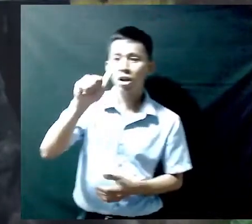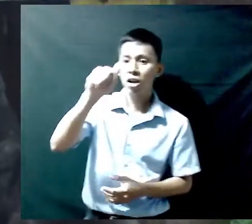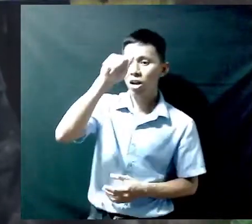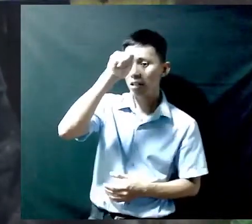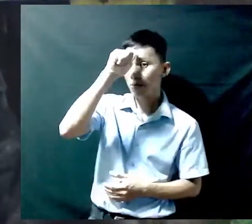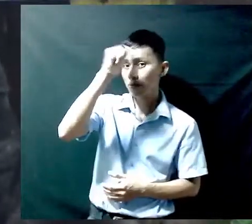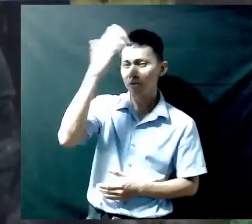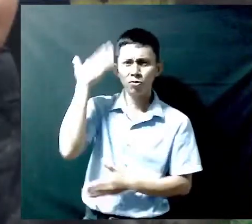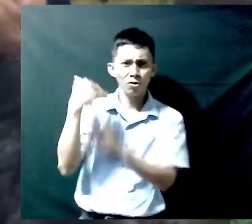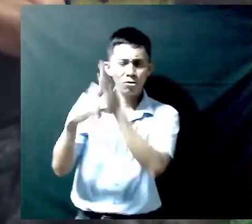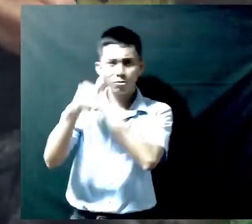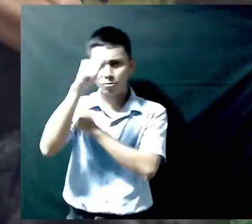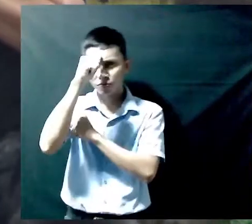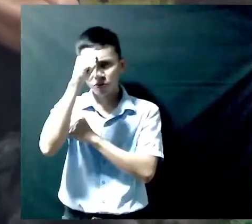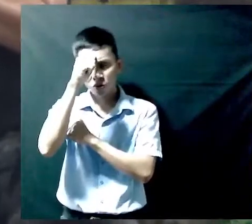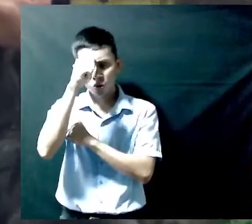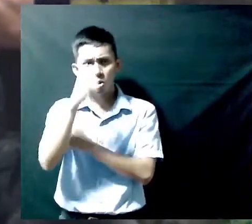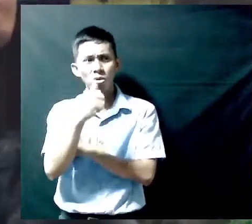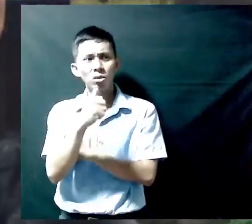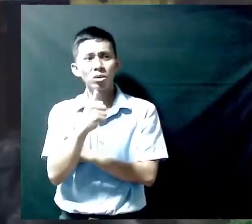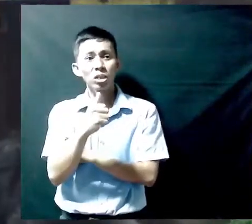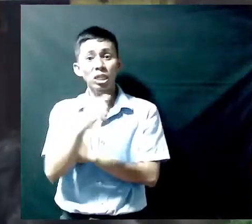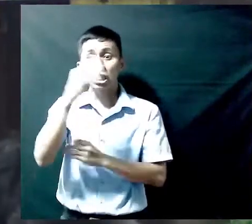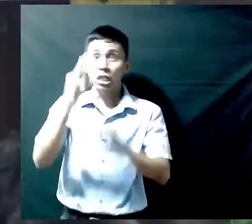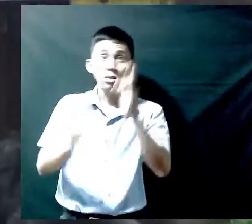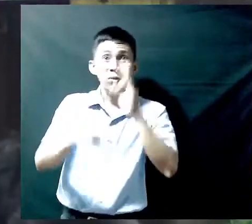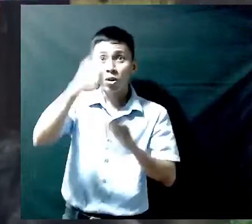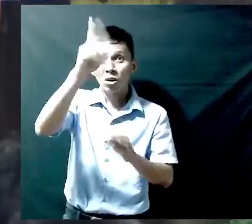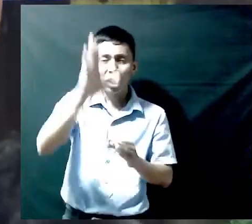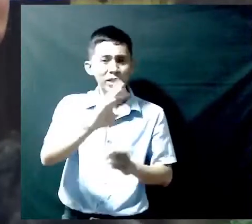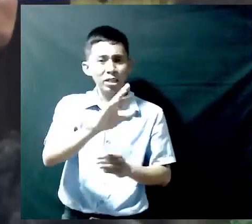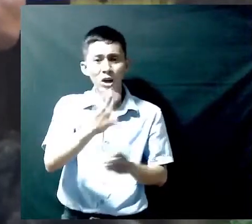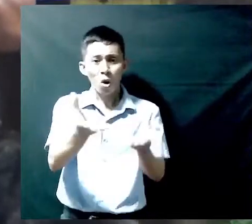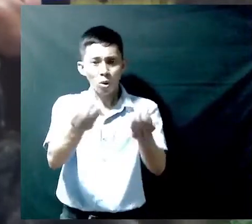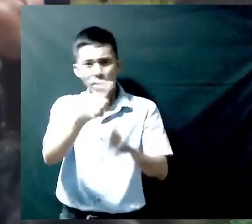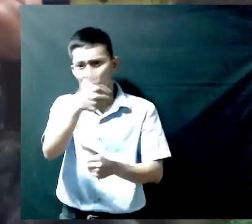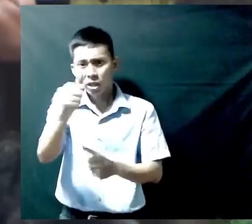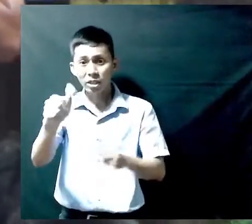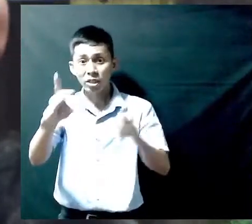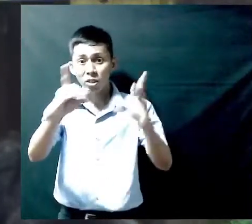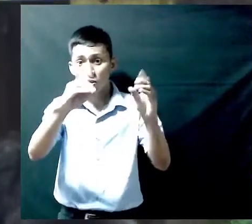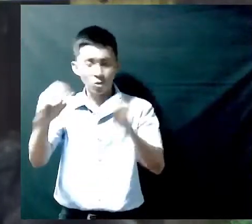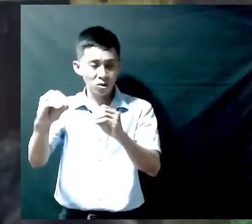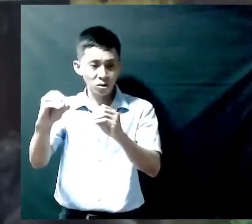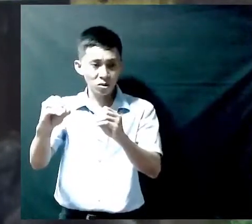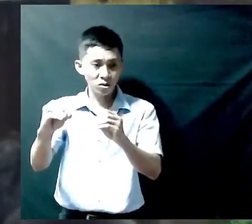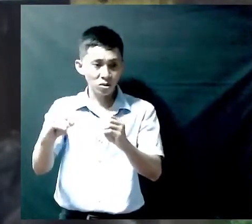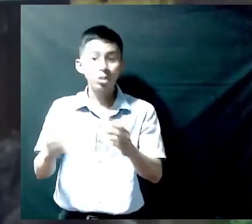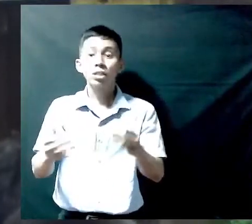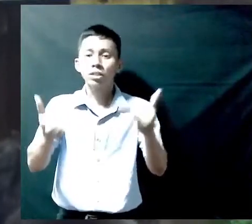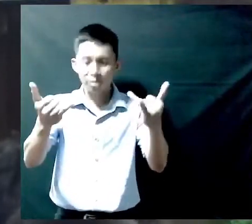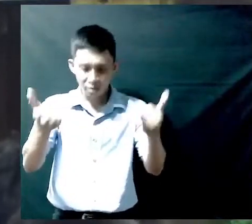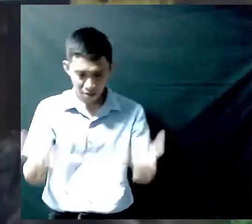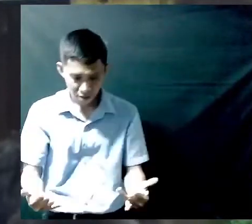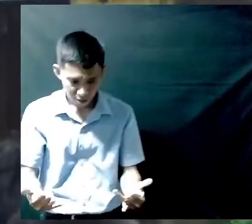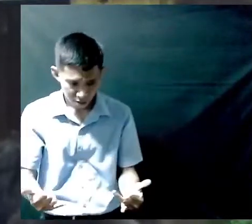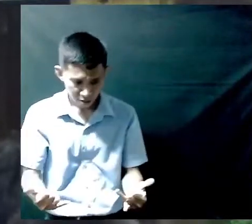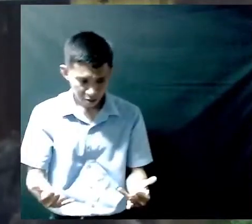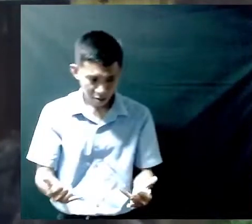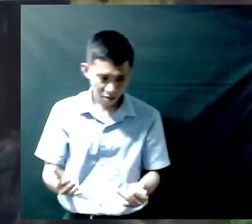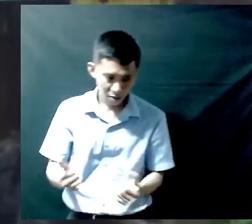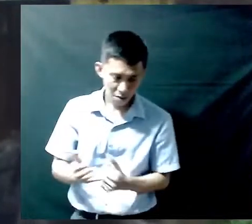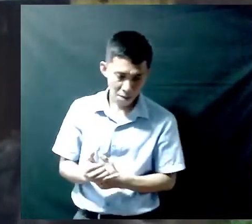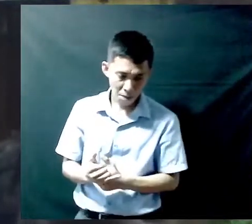ngayon, kung merong mang gustong gawin ng Diyos, gagawin niya yon sa pamamagitan ng